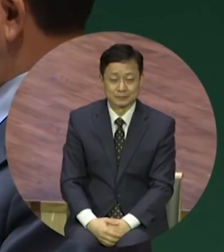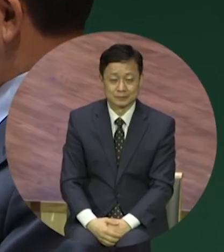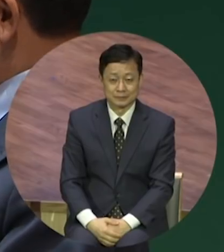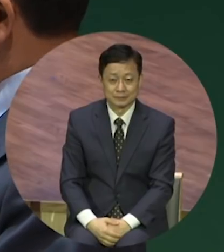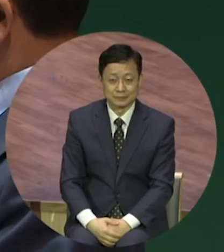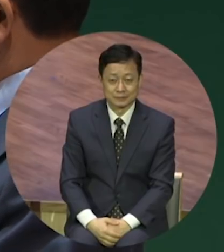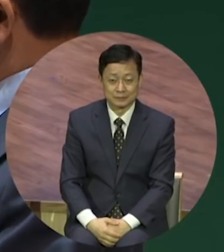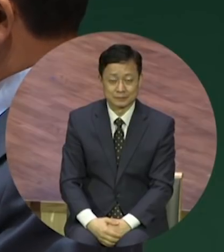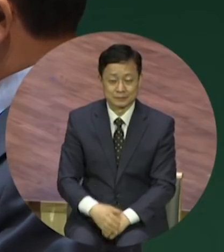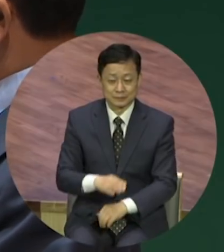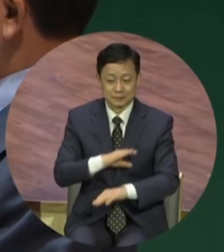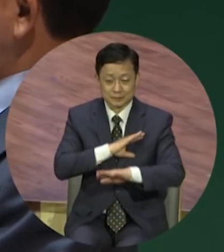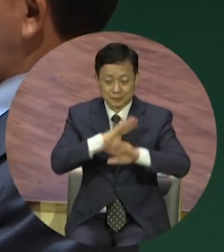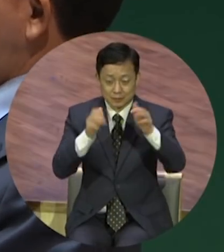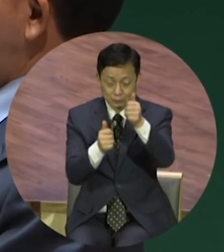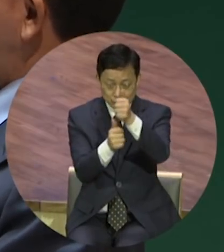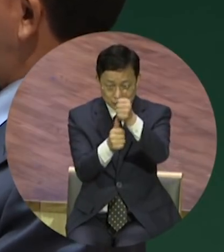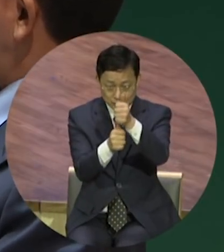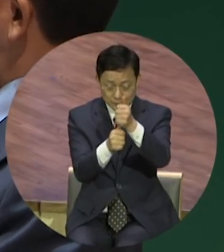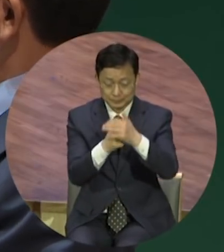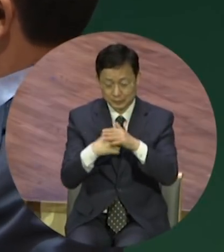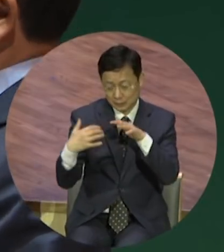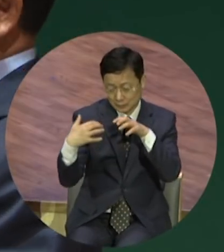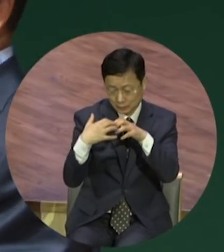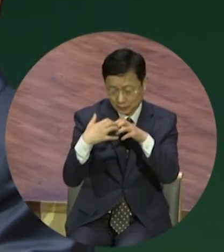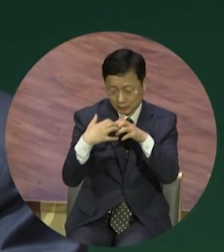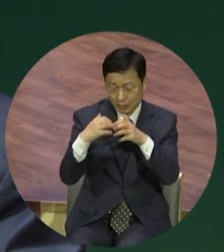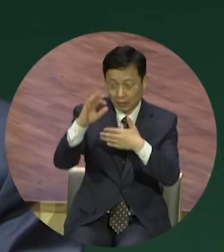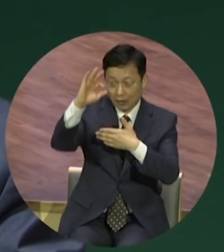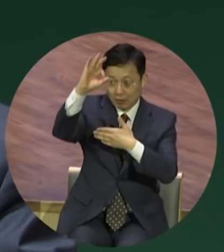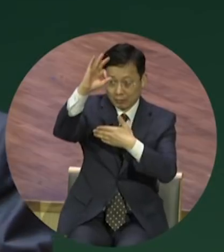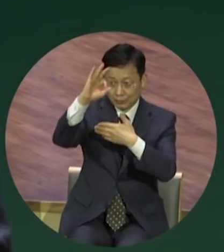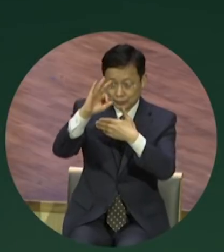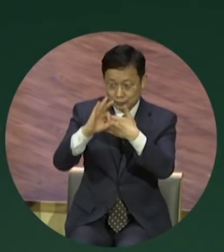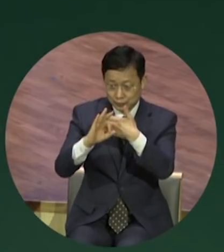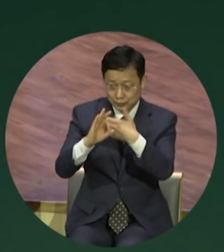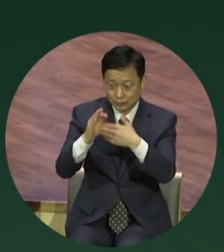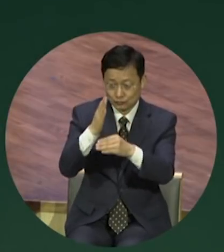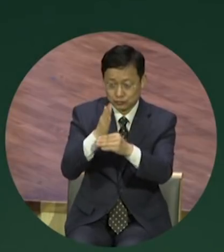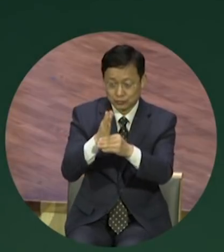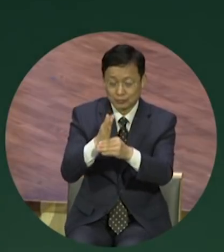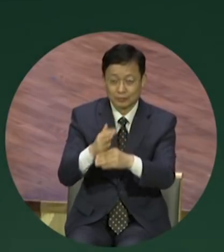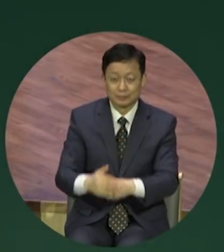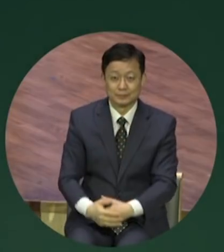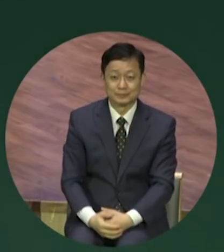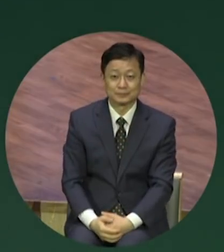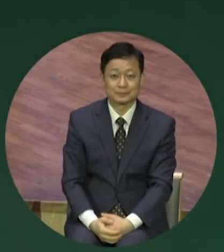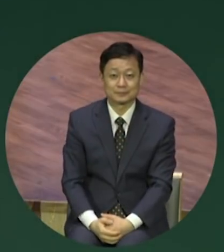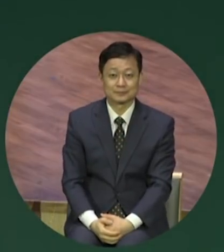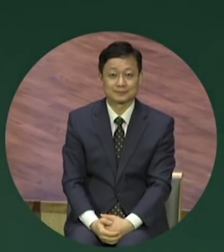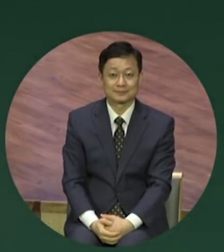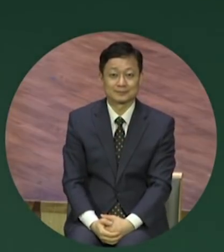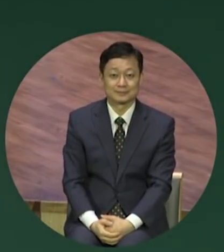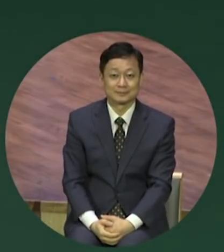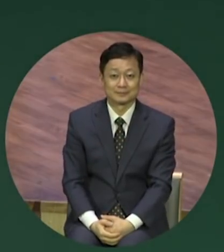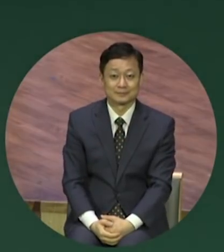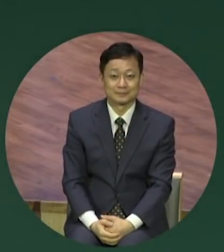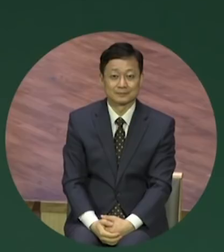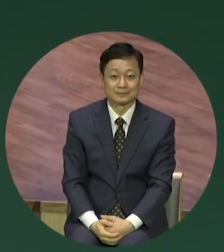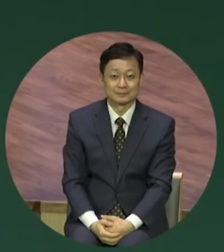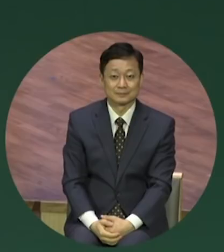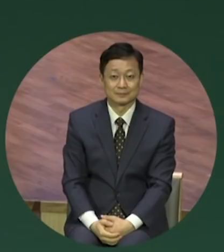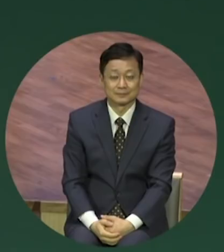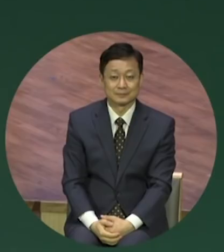나갔는데 해가 지게 된 겁니다. And so Joshua stands against them, confronts them in the battlefield, and that's when the sun begins to go